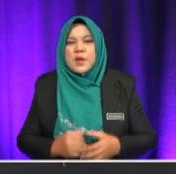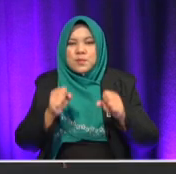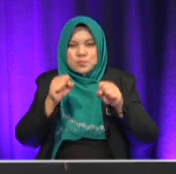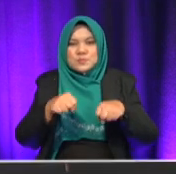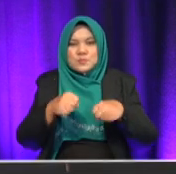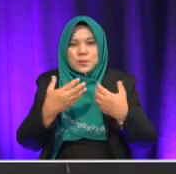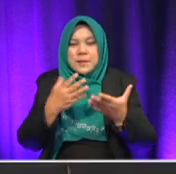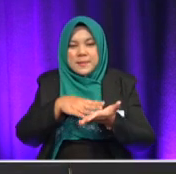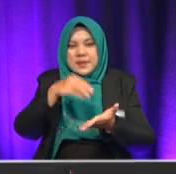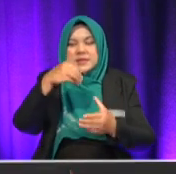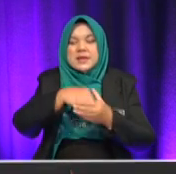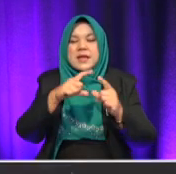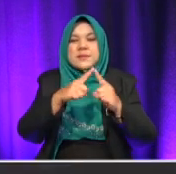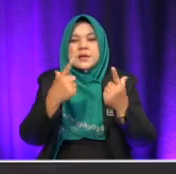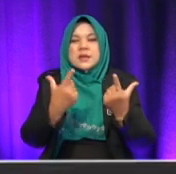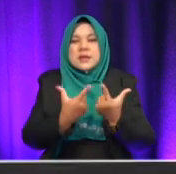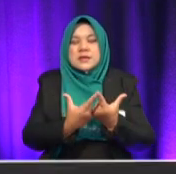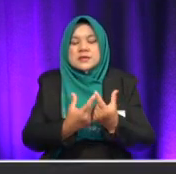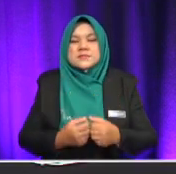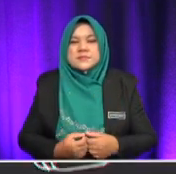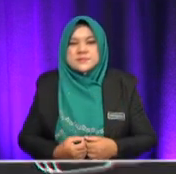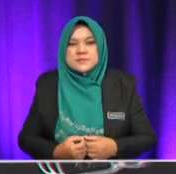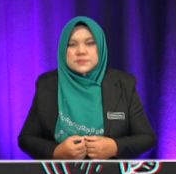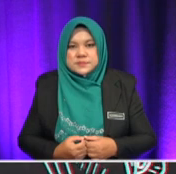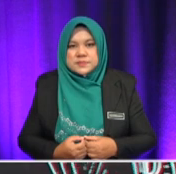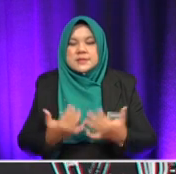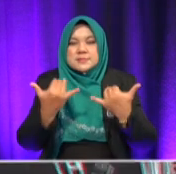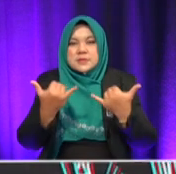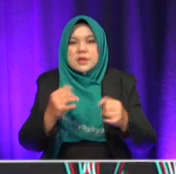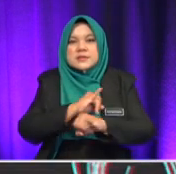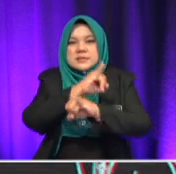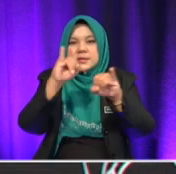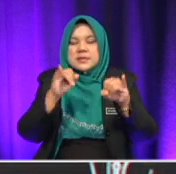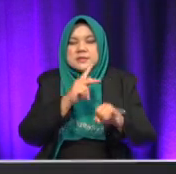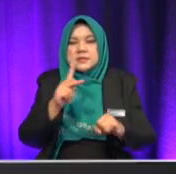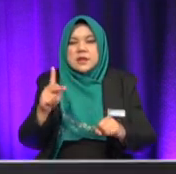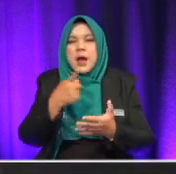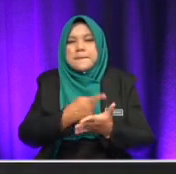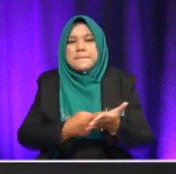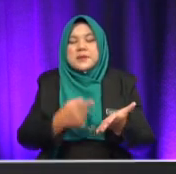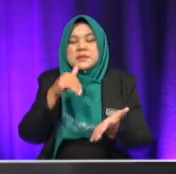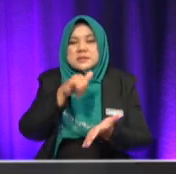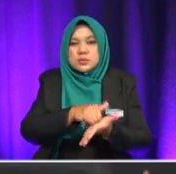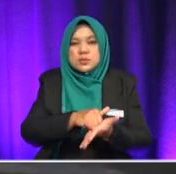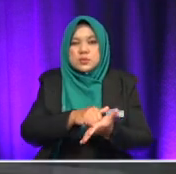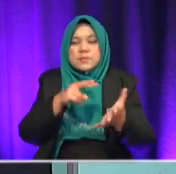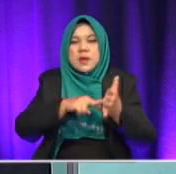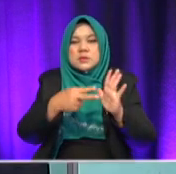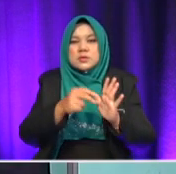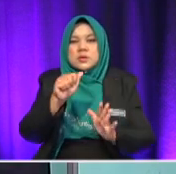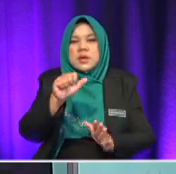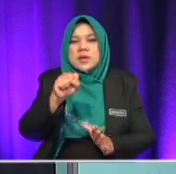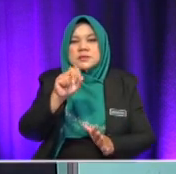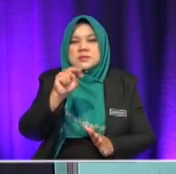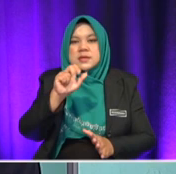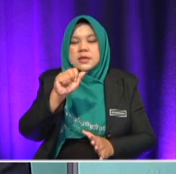tapi kita akan Terangkan secara detail Apa itu astag Oke astaf kita